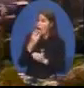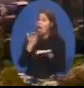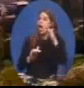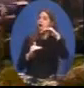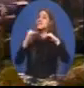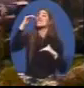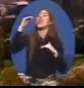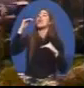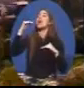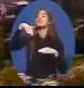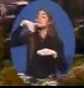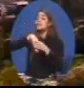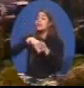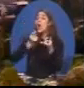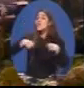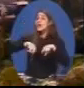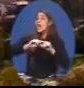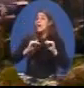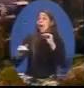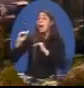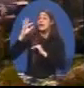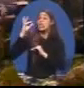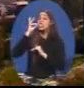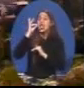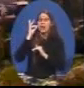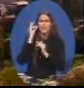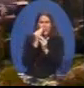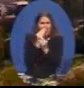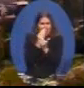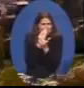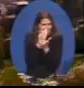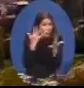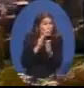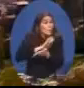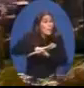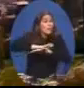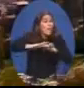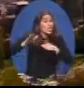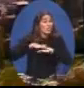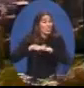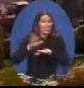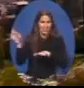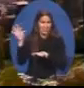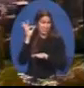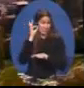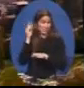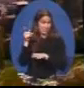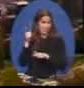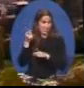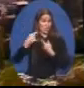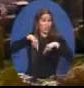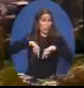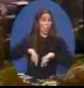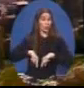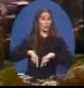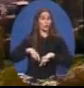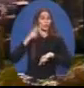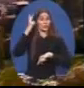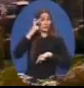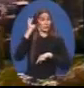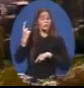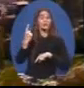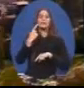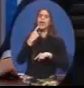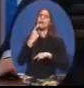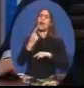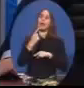אפליה בתוך הוועדה למעמד האישה, כשבפירוש בתחילת תפקידה הצהירה יושבת ראש הוועדה. יש גם חיילות ערביות